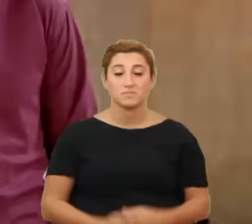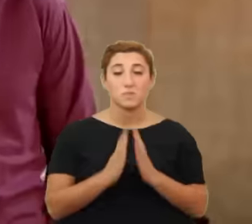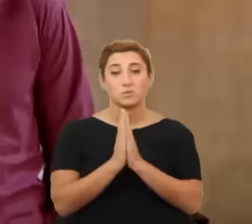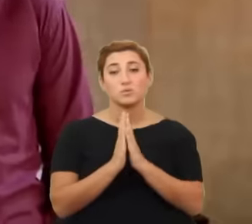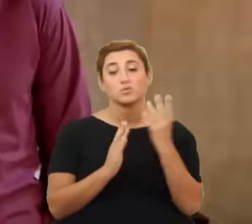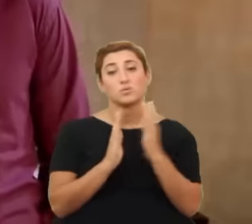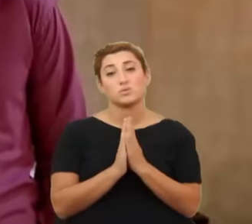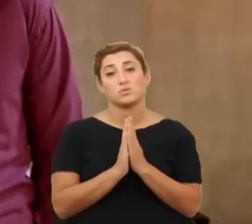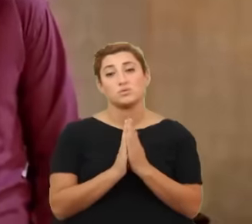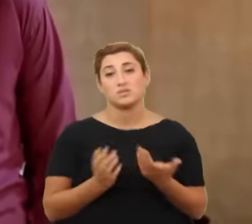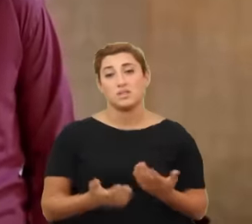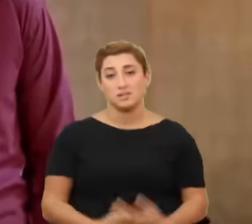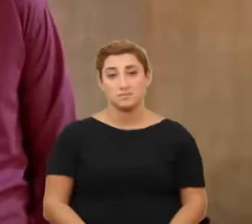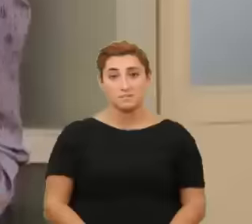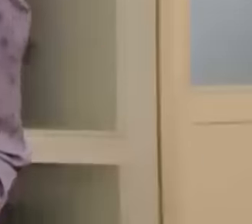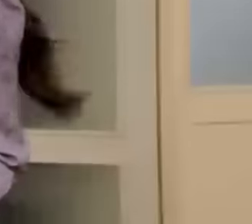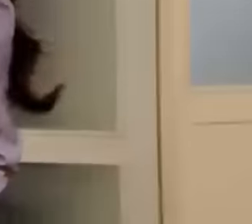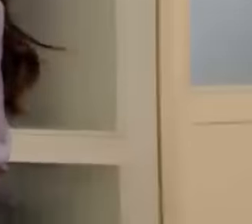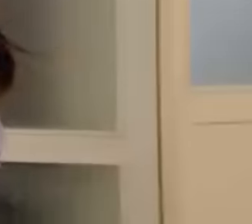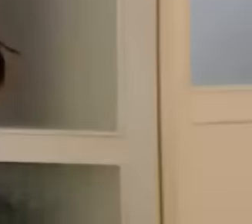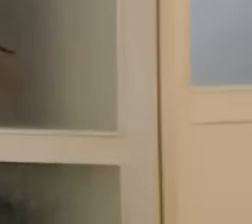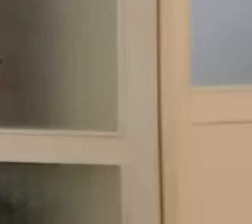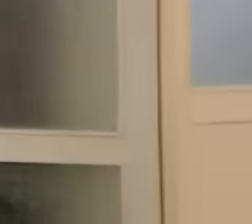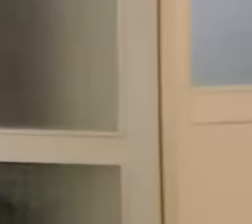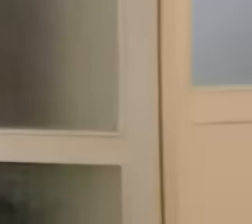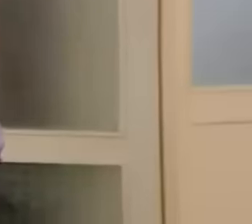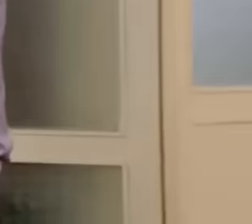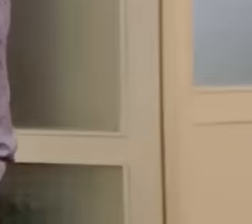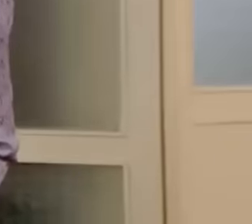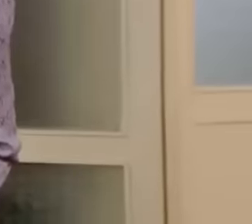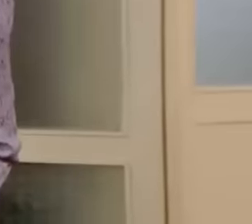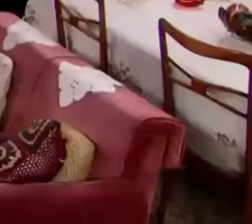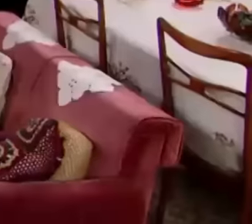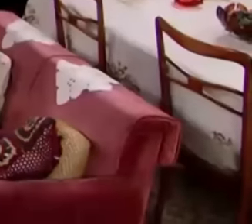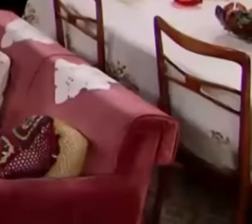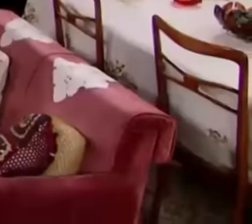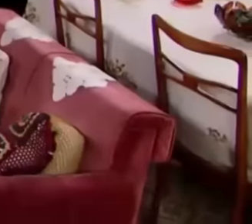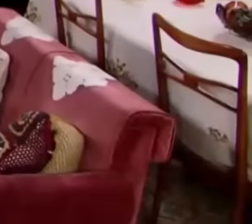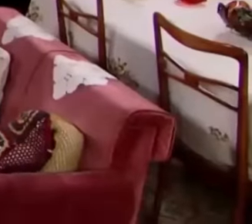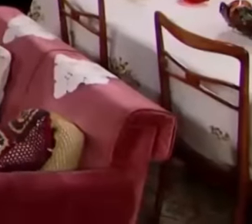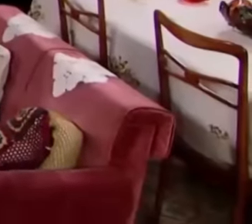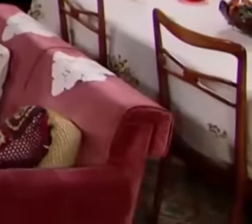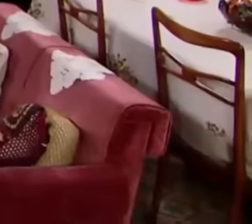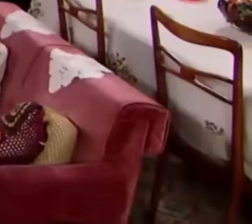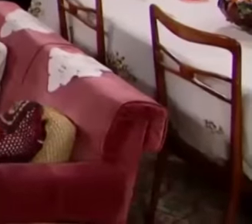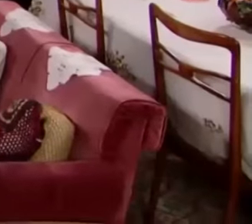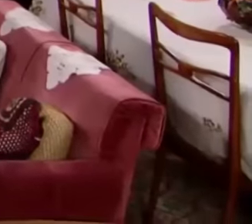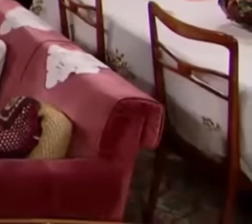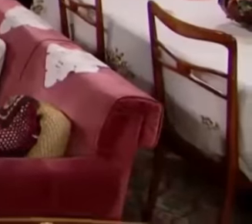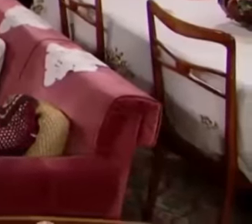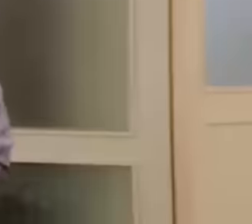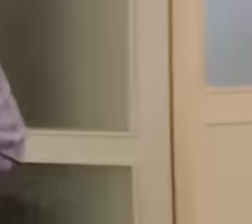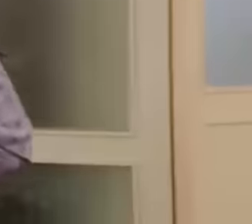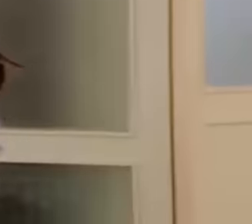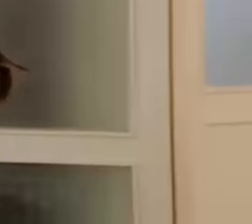Özür dilerim, çok özür diliyorum. Emel dönüp bakınca Rukiye bakışlarını kaçırdı. Emel ağlıyor. Parçaları